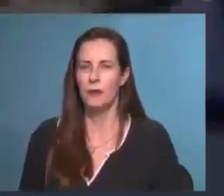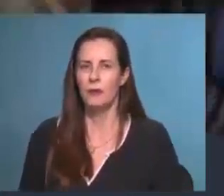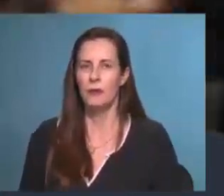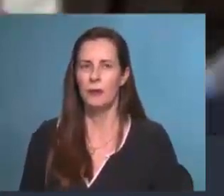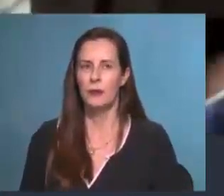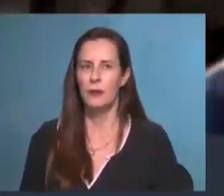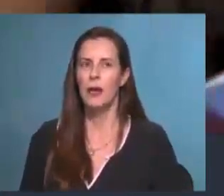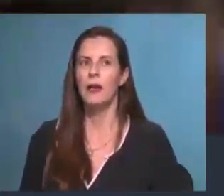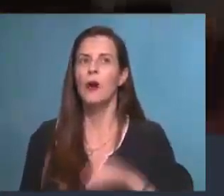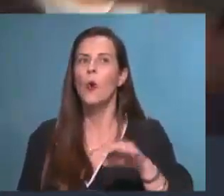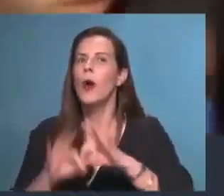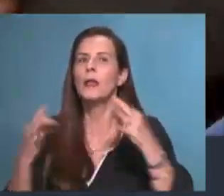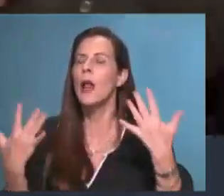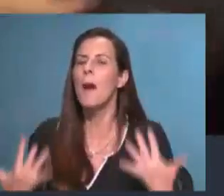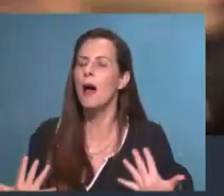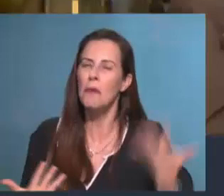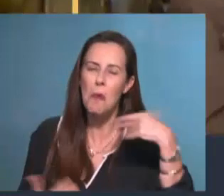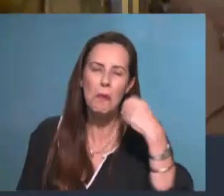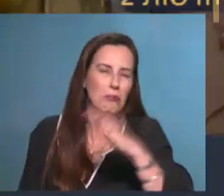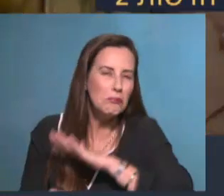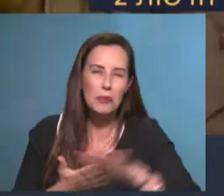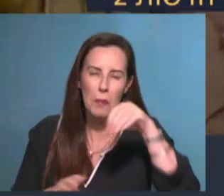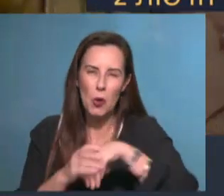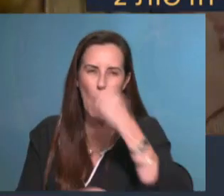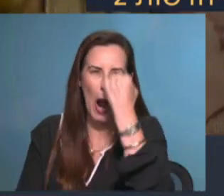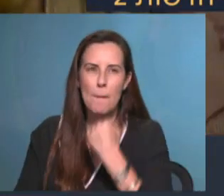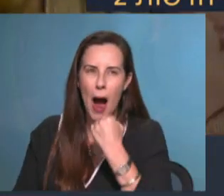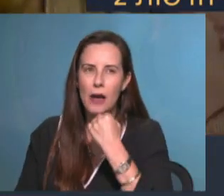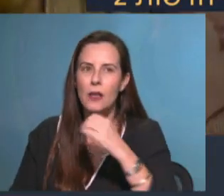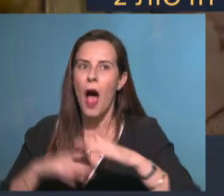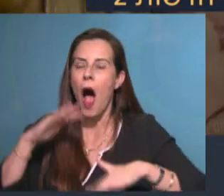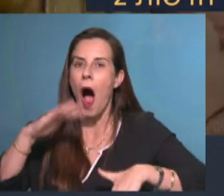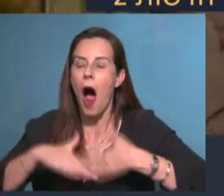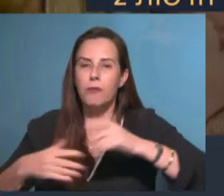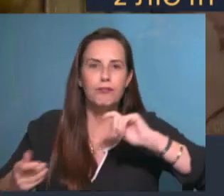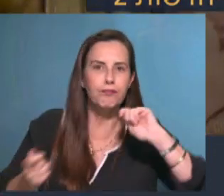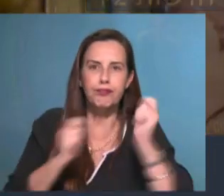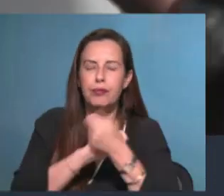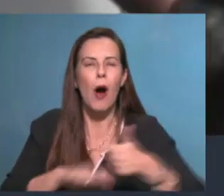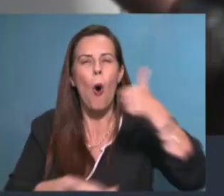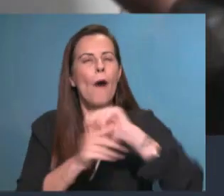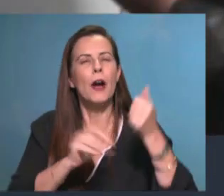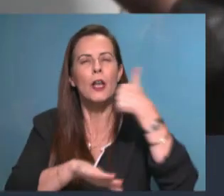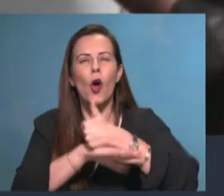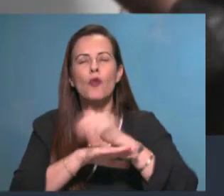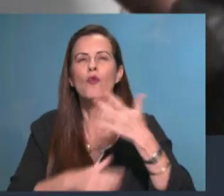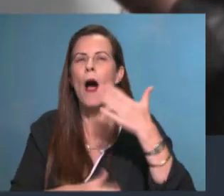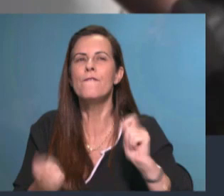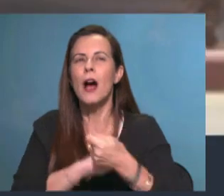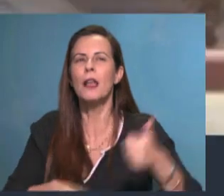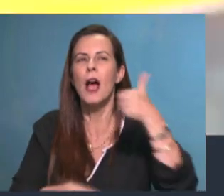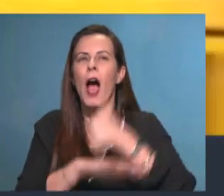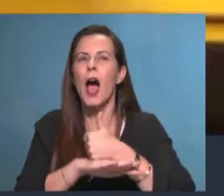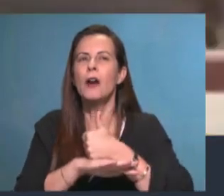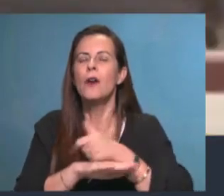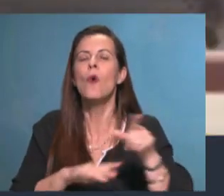סינואר התחיל את הקריירה שלו בתור חמאסניק זוטר, אחר כך הוא מהר מאוד הפך להיות ראש מג'ד. מה זה מג'ד? מג'ד זה